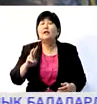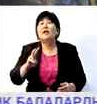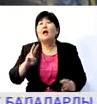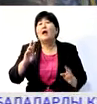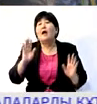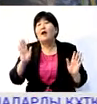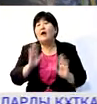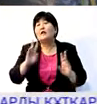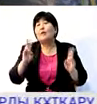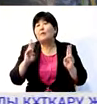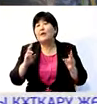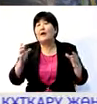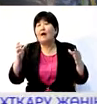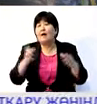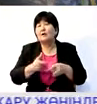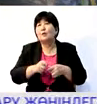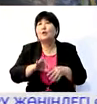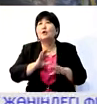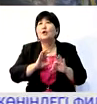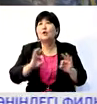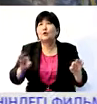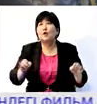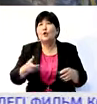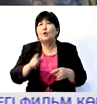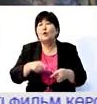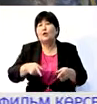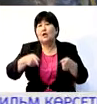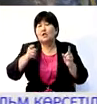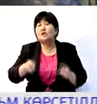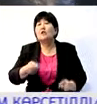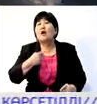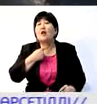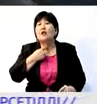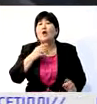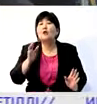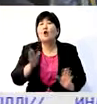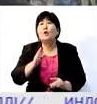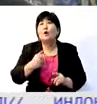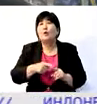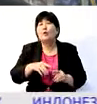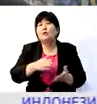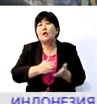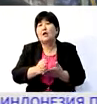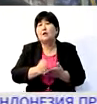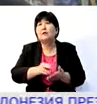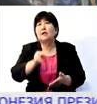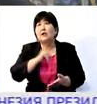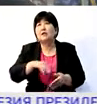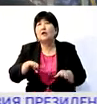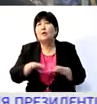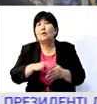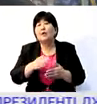ансамбліне өте күшті, өте жаңағы шын дауыспен. Енді осы салада пәлен жыл бойы қызметтес болғаннан